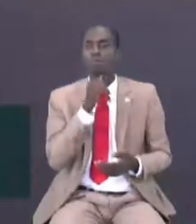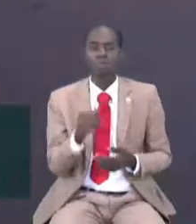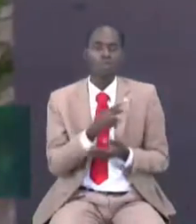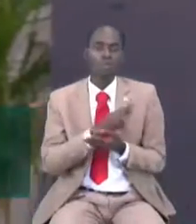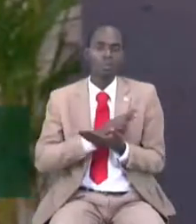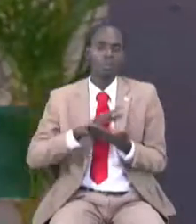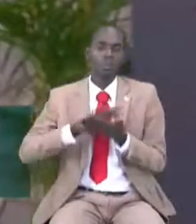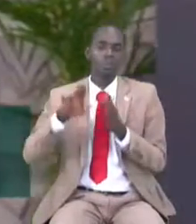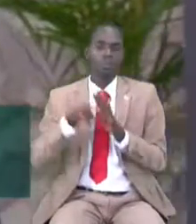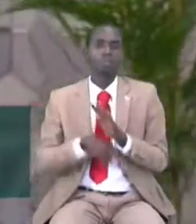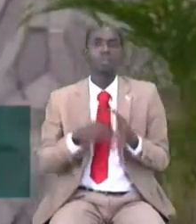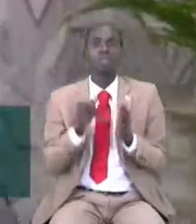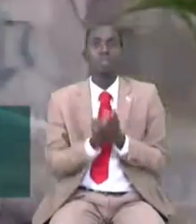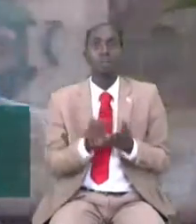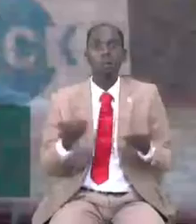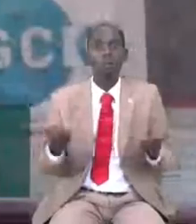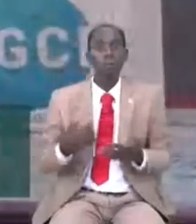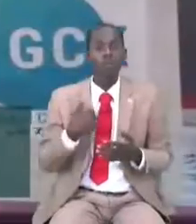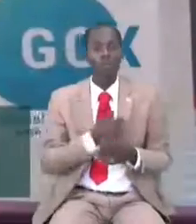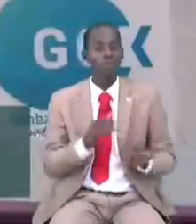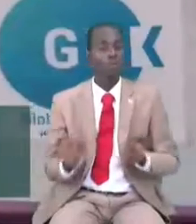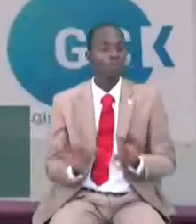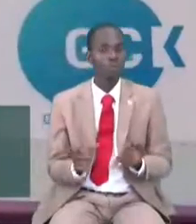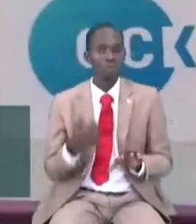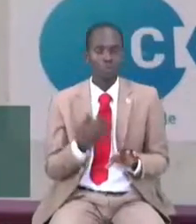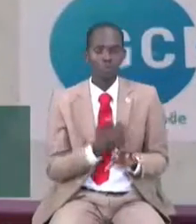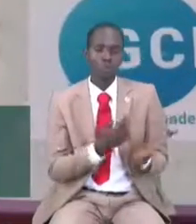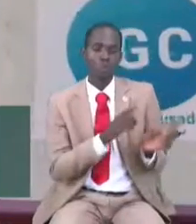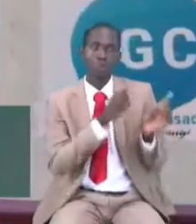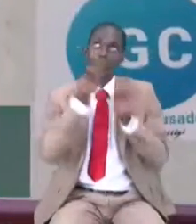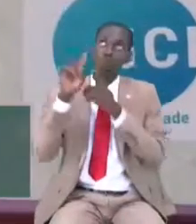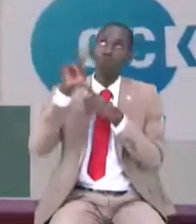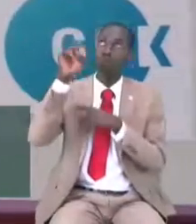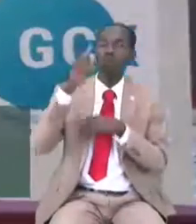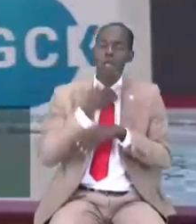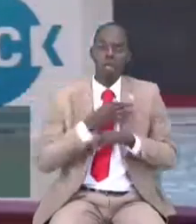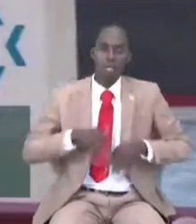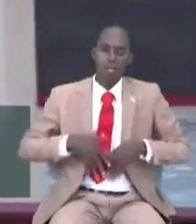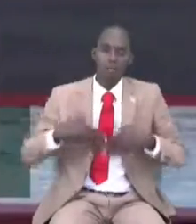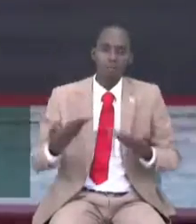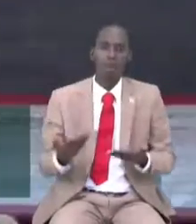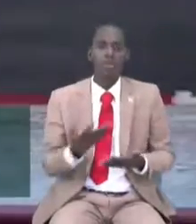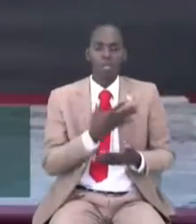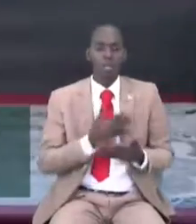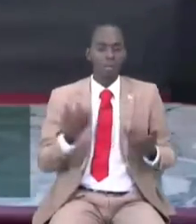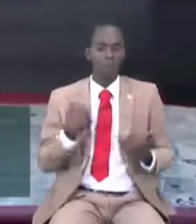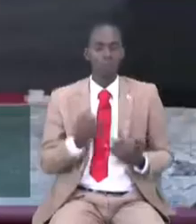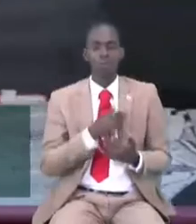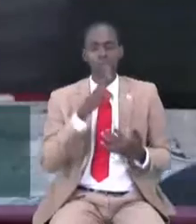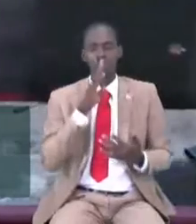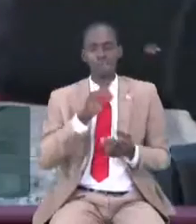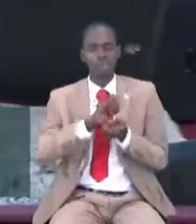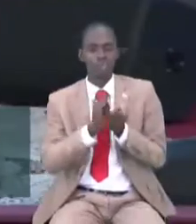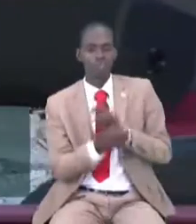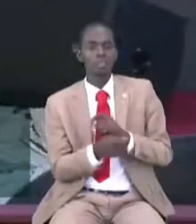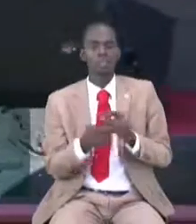nous confessons. Et nous sommes maintenant convertis à Christ. Actes chapitre